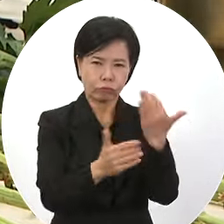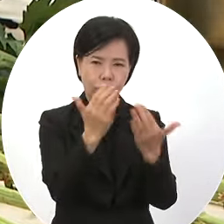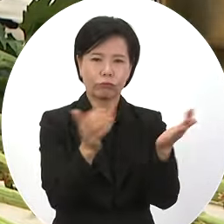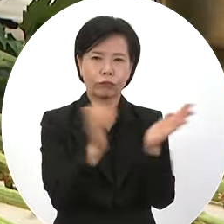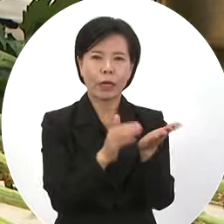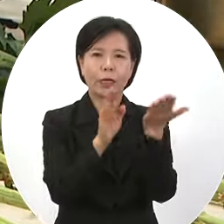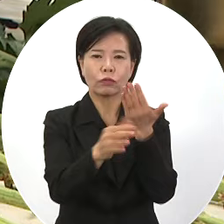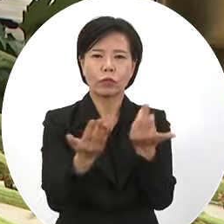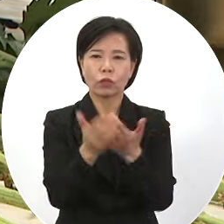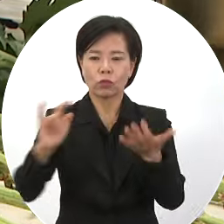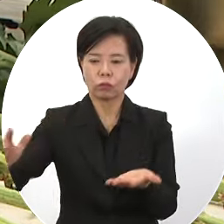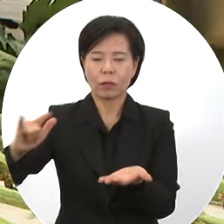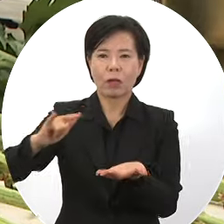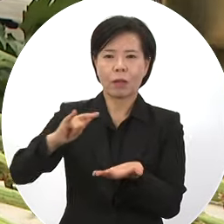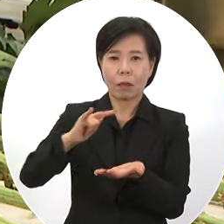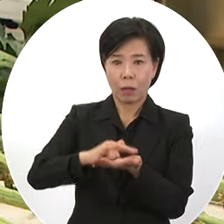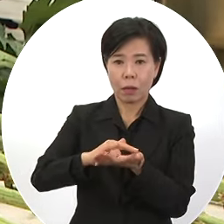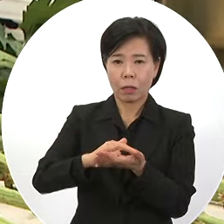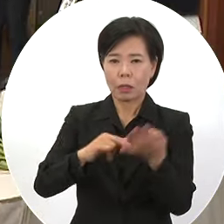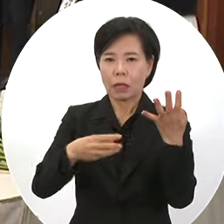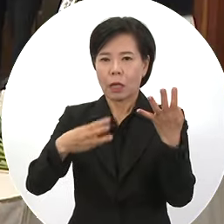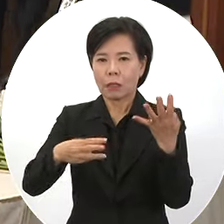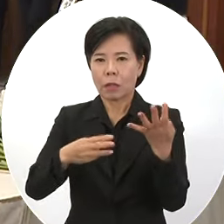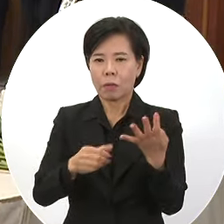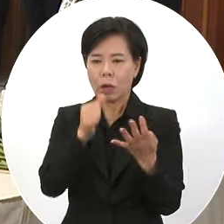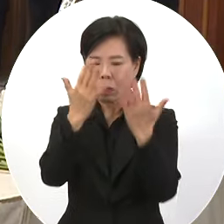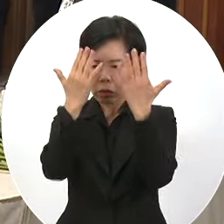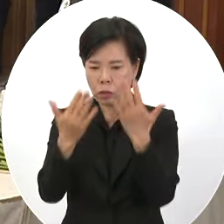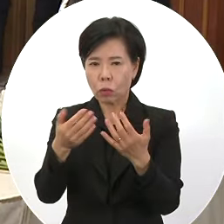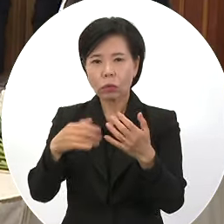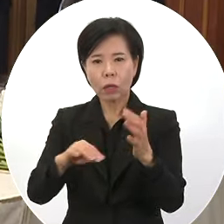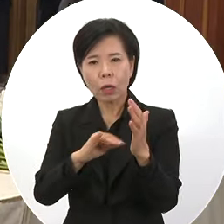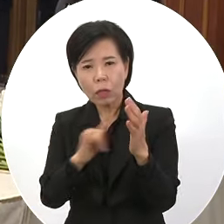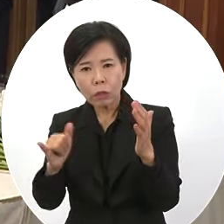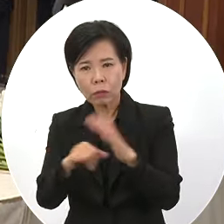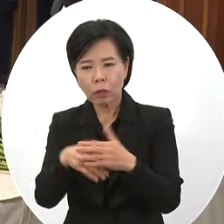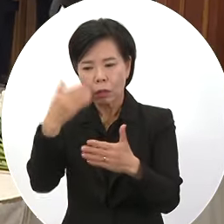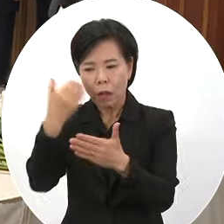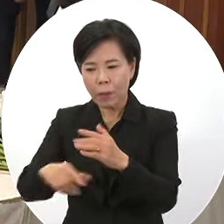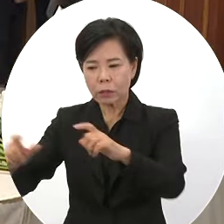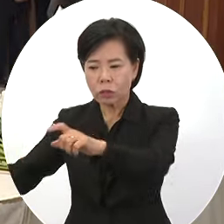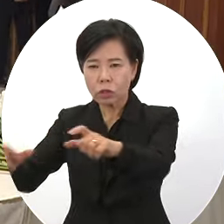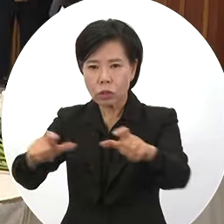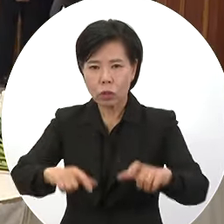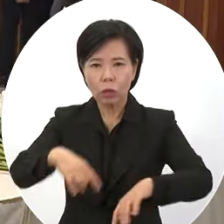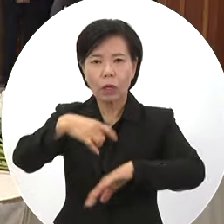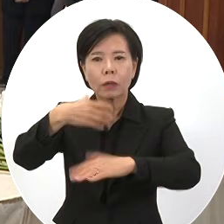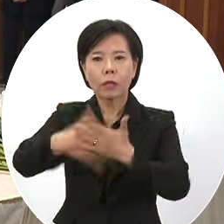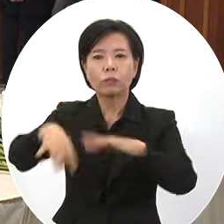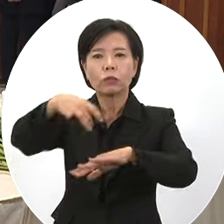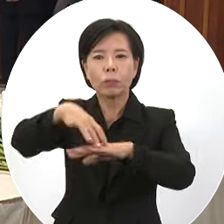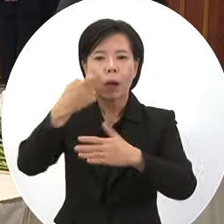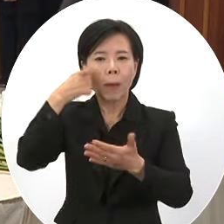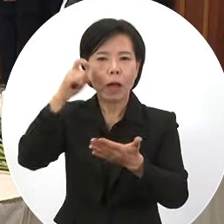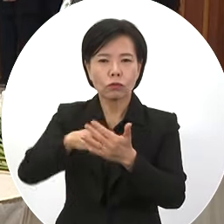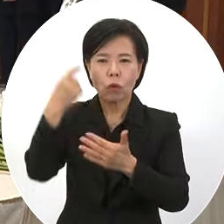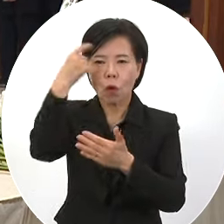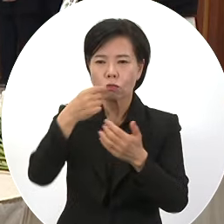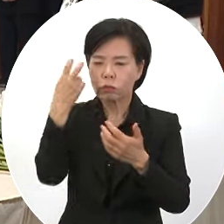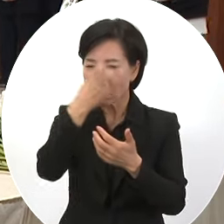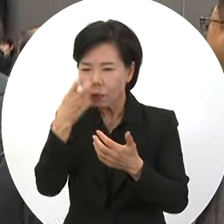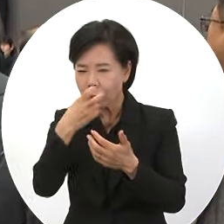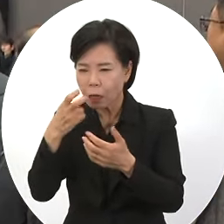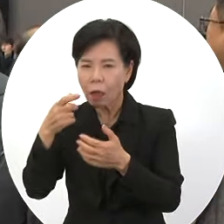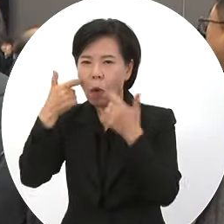운구했습니다. 제주도는 4.3 수형인의 기록이 남아있는 지역에 대한 유해 발굴과 신원 확인